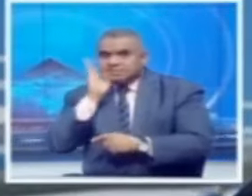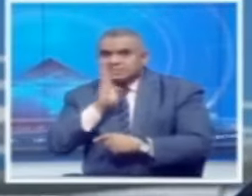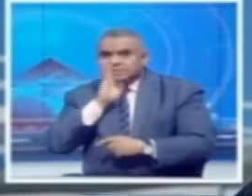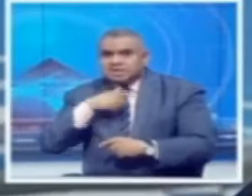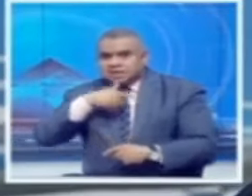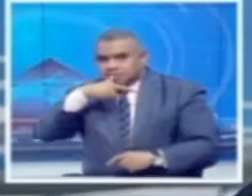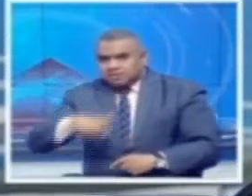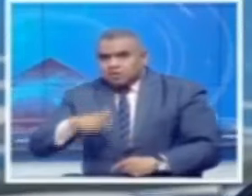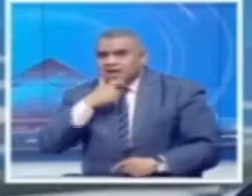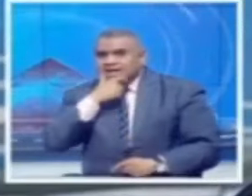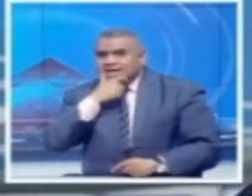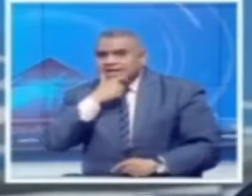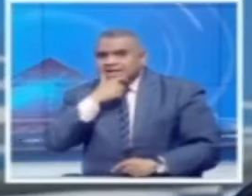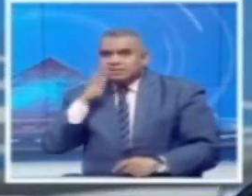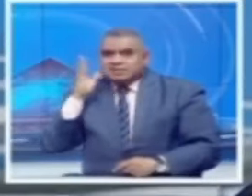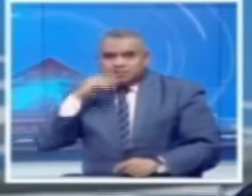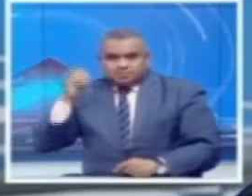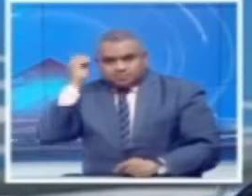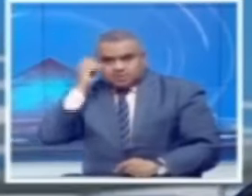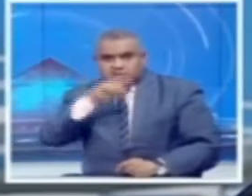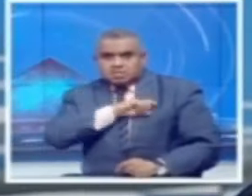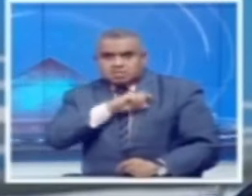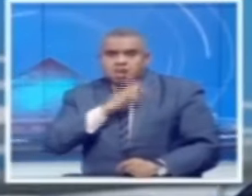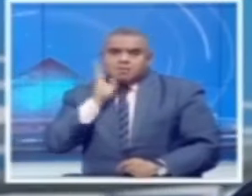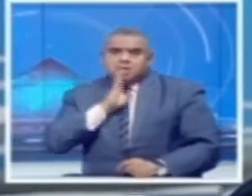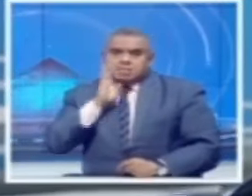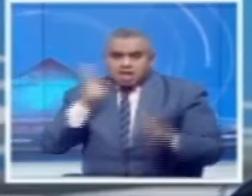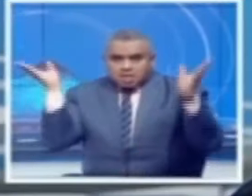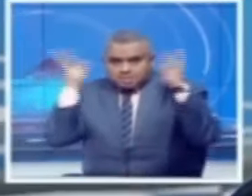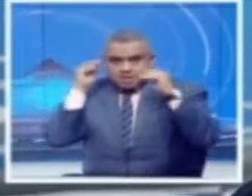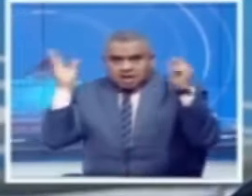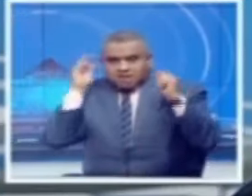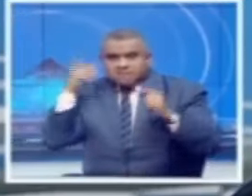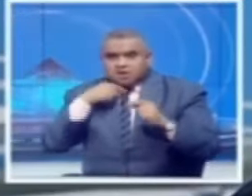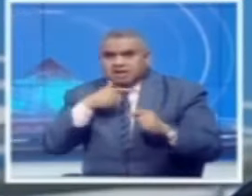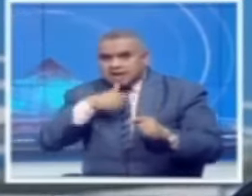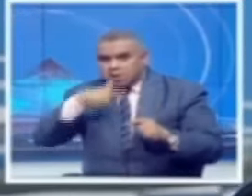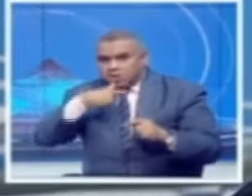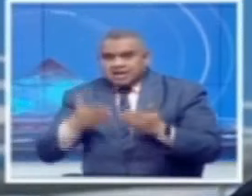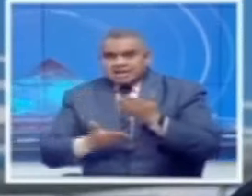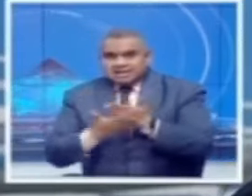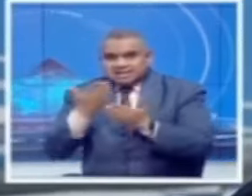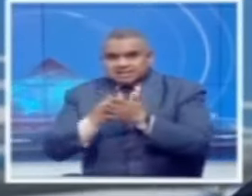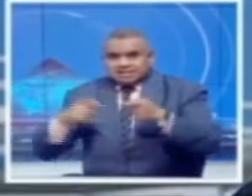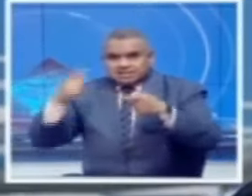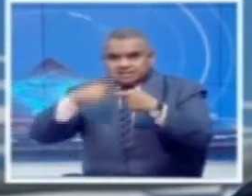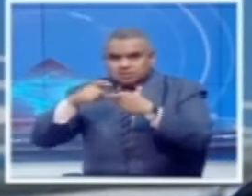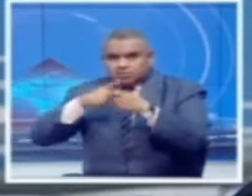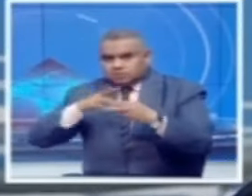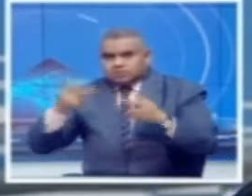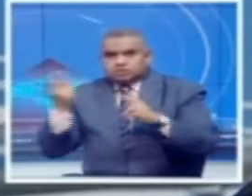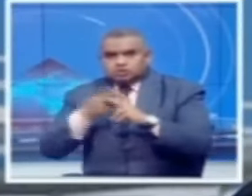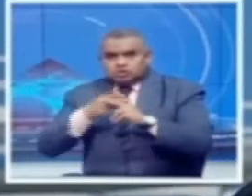وتعلم اللغة الإنجليزية وإكساب الطلاب مهارات المعرفة واستخدام اللغات كجسور للتواصل مع مختلف